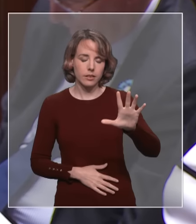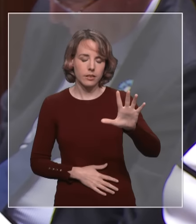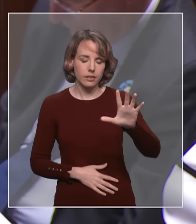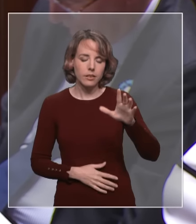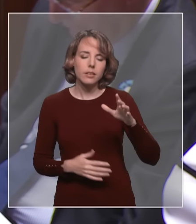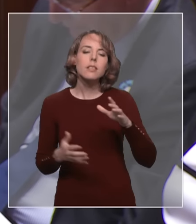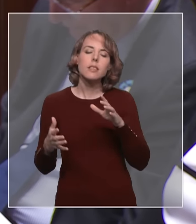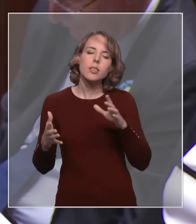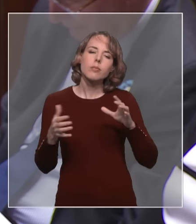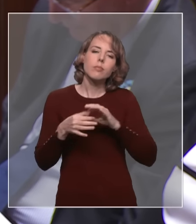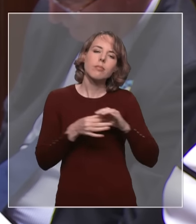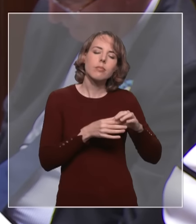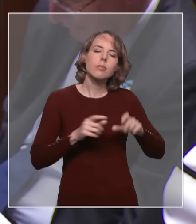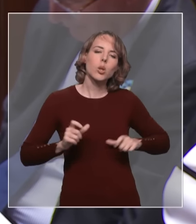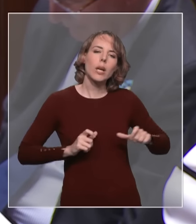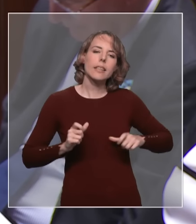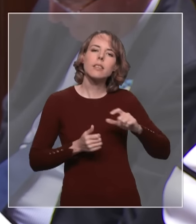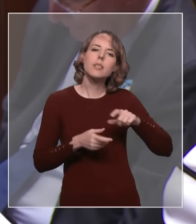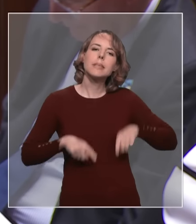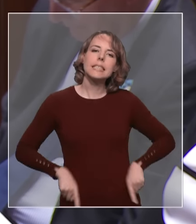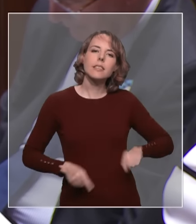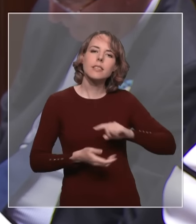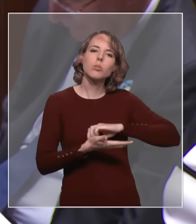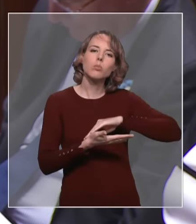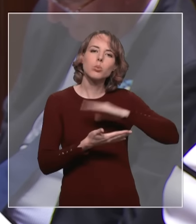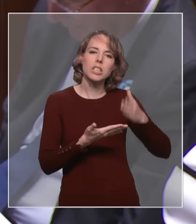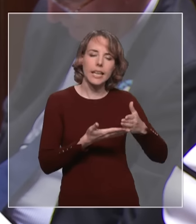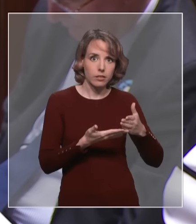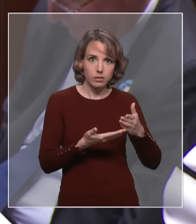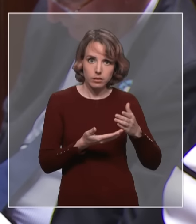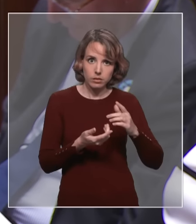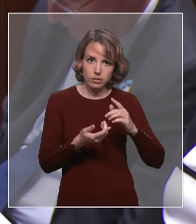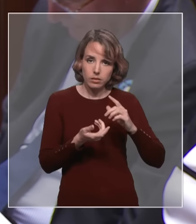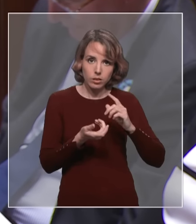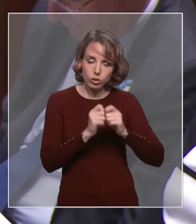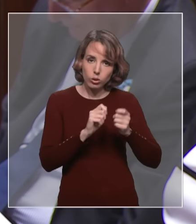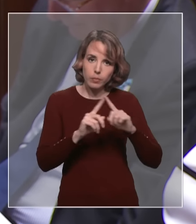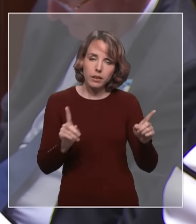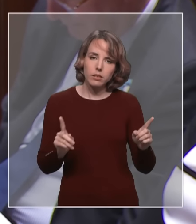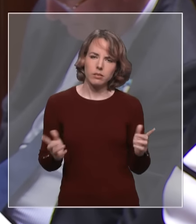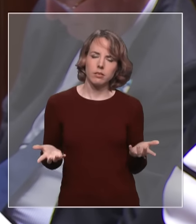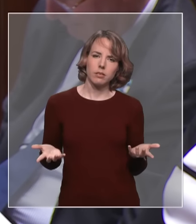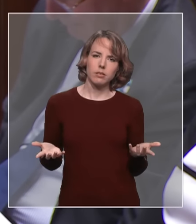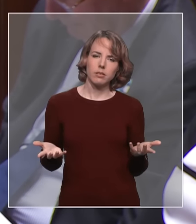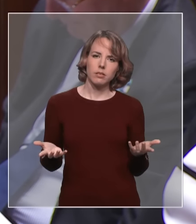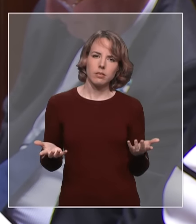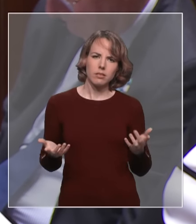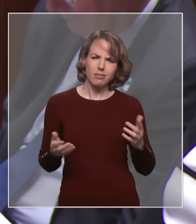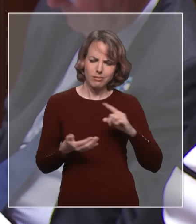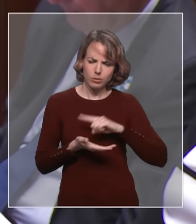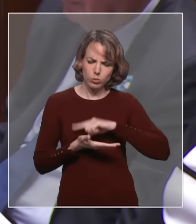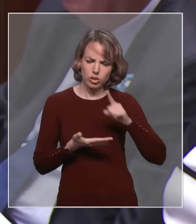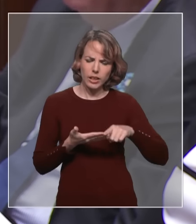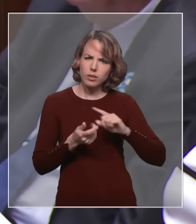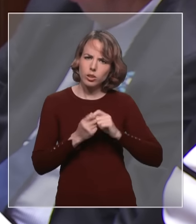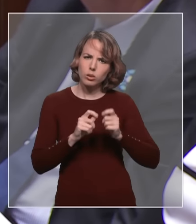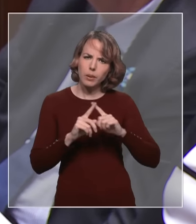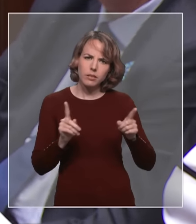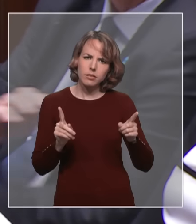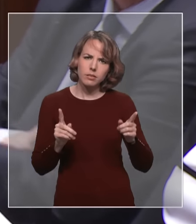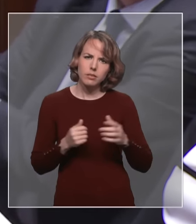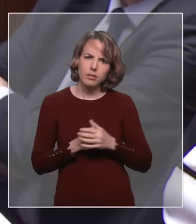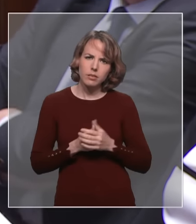collègue Laurent Saint-Martin, ministre du Budget et des Comptes Publics, ne change pas une virgule, Madame la députée, à la compensation qu'assure